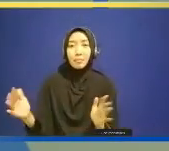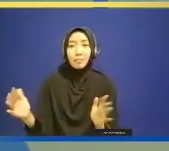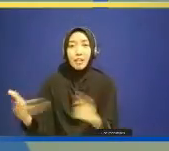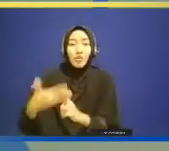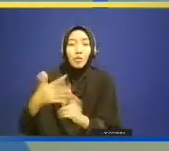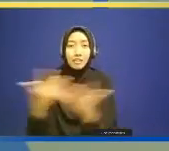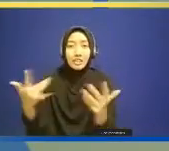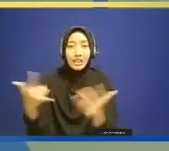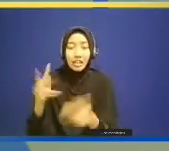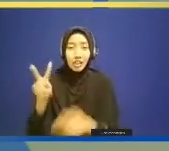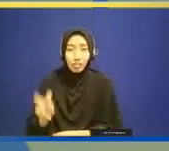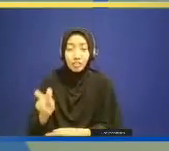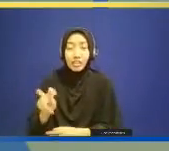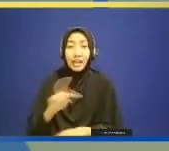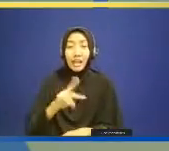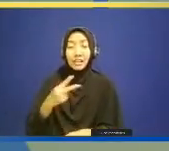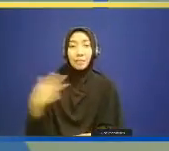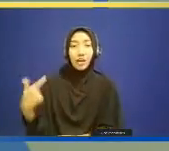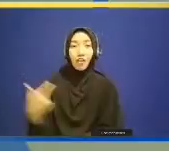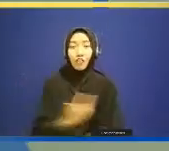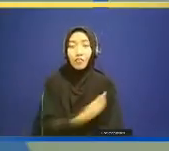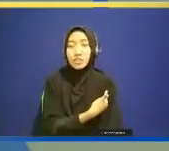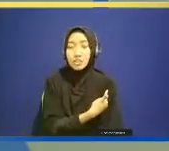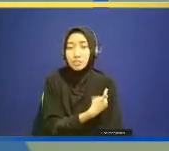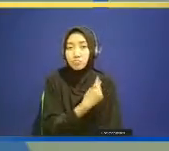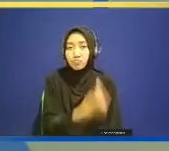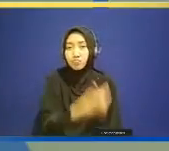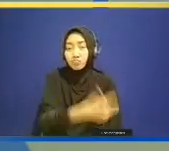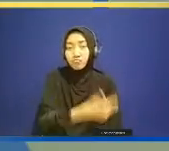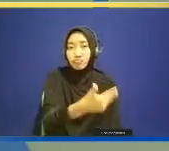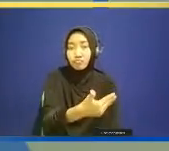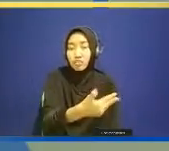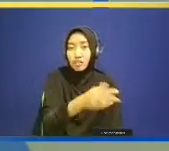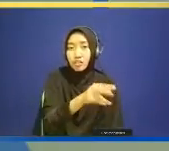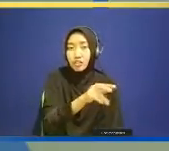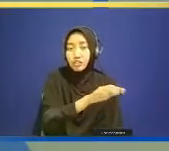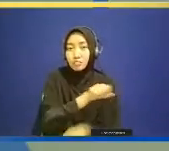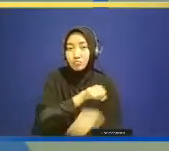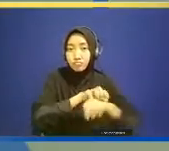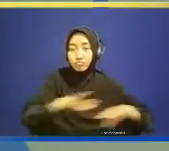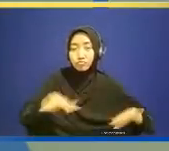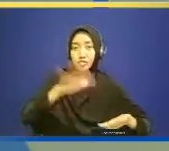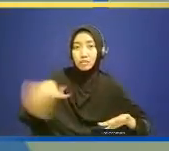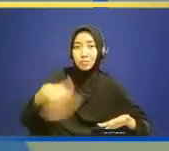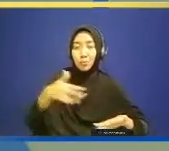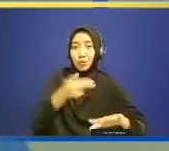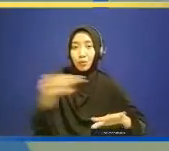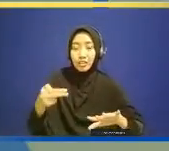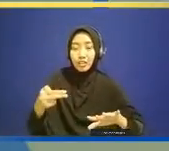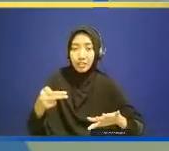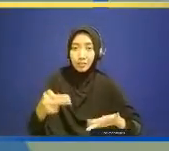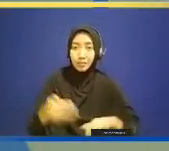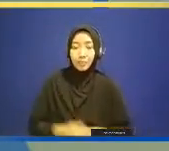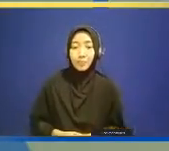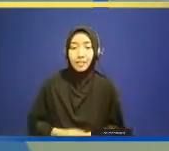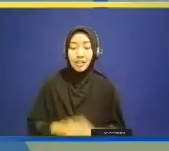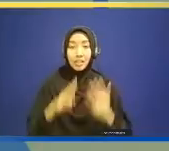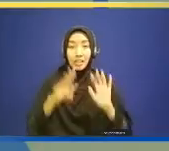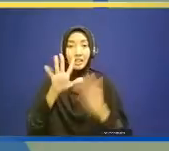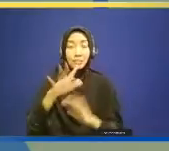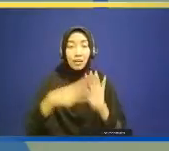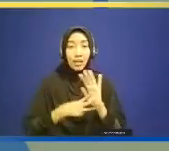Oh ini berarti vaksinasi harus terus akselerasi seluas-luasnya disiplin 5m